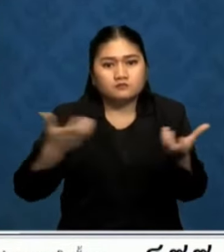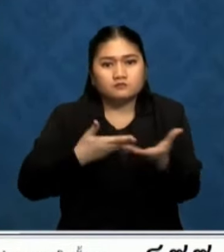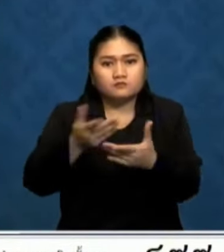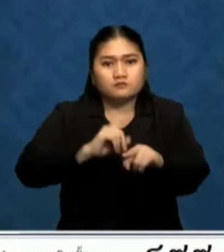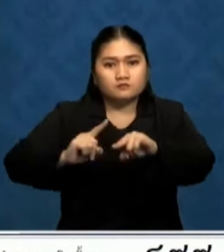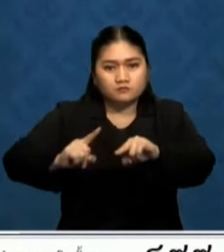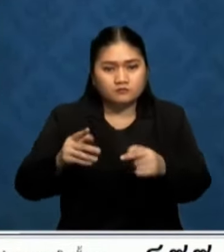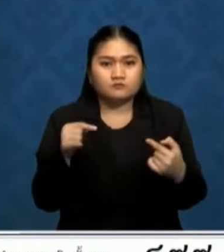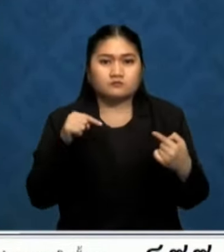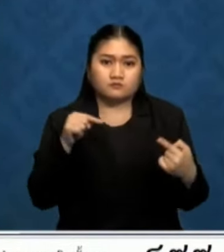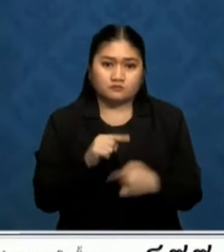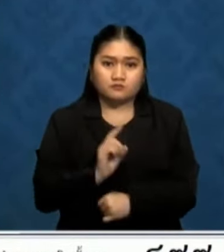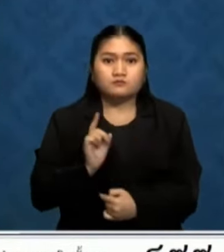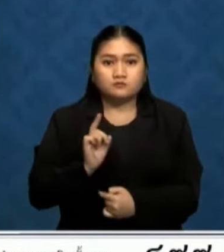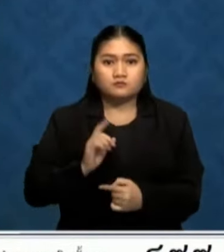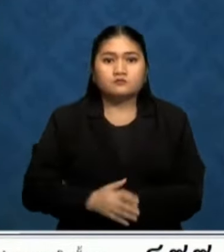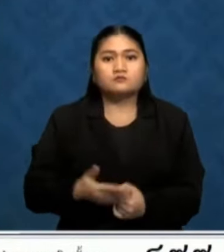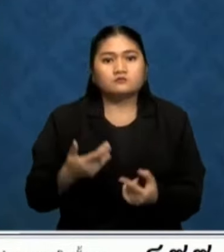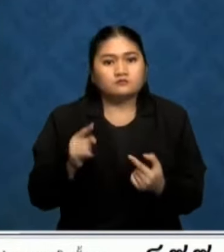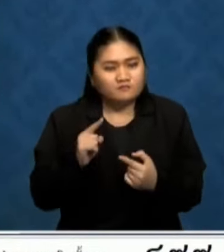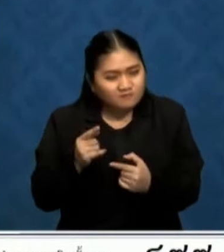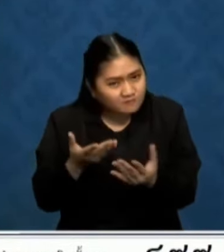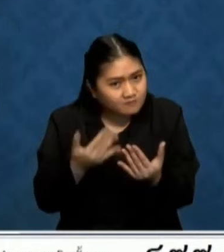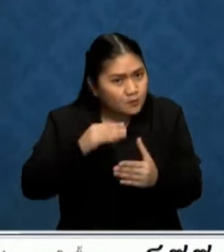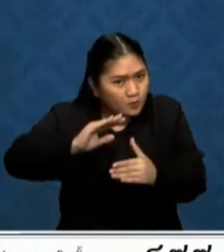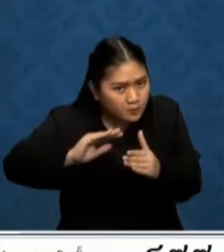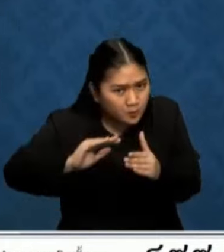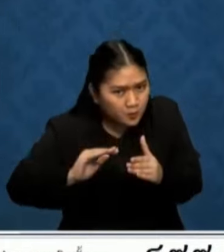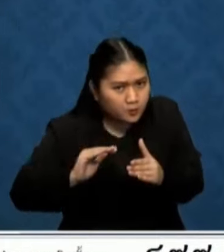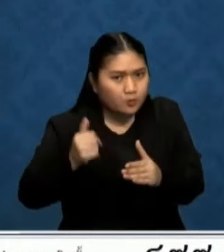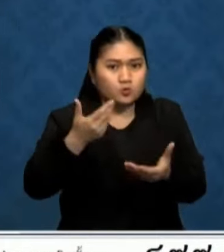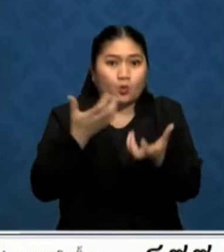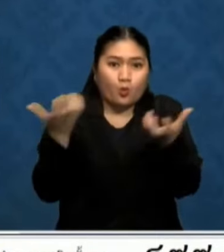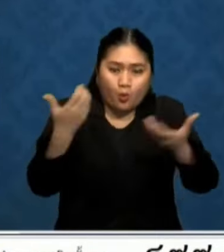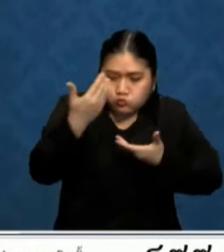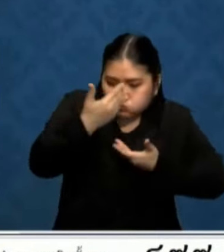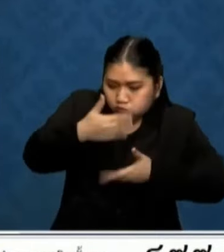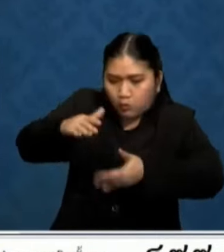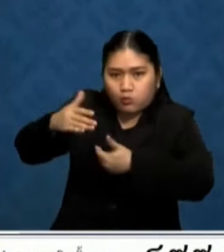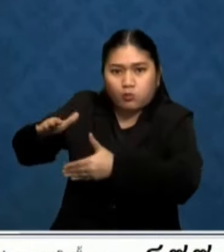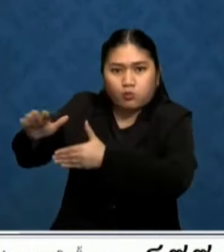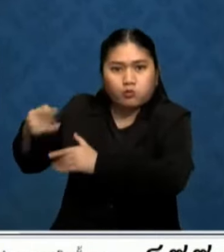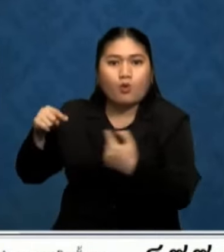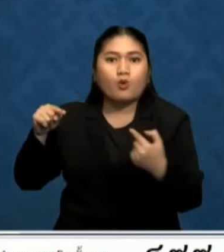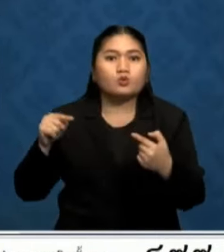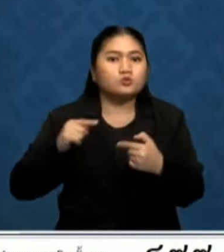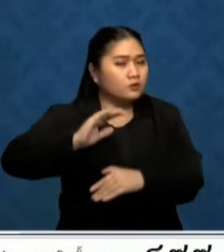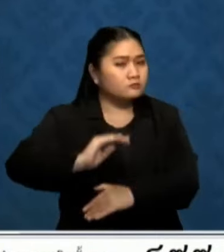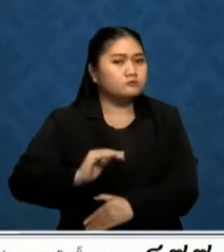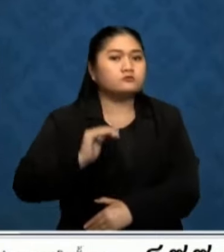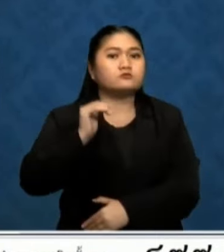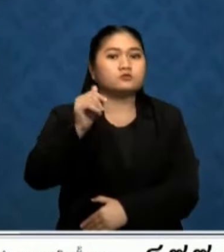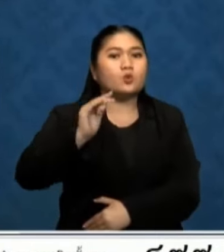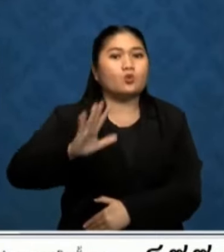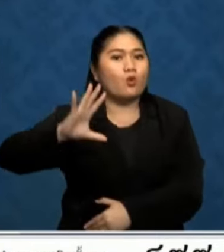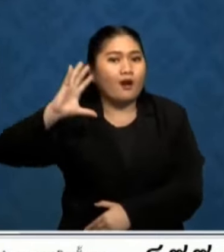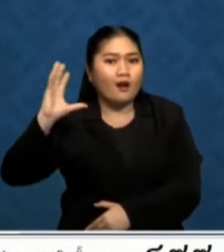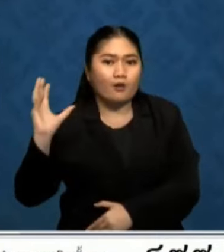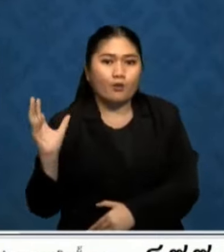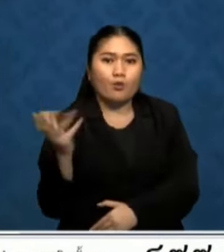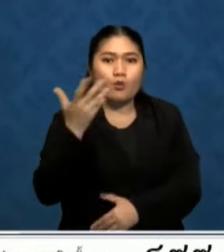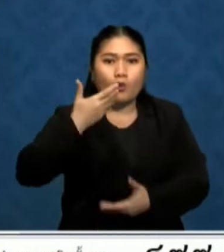และการกลบมาขยายตัวอย่ช้าๆของการส่งออกสินค้าตามการฝื้นตัวของการค้าโลก